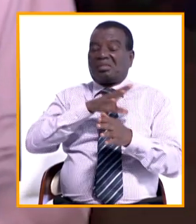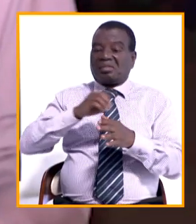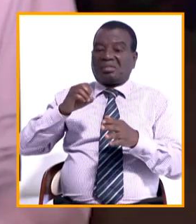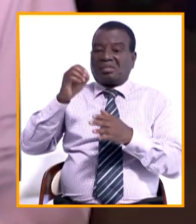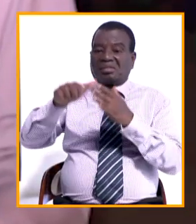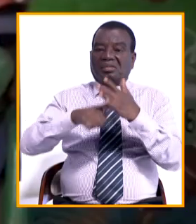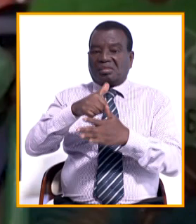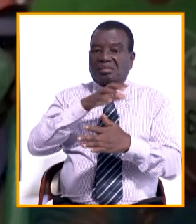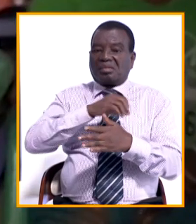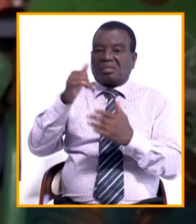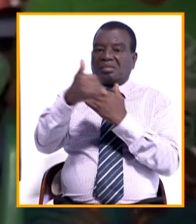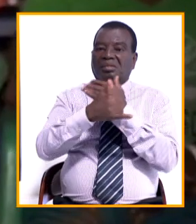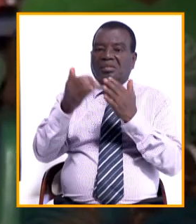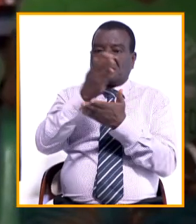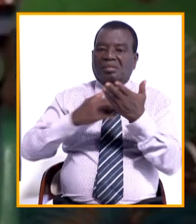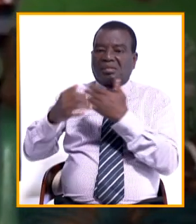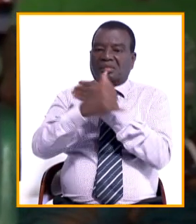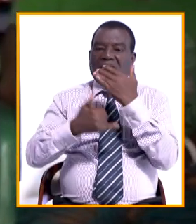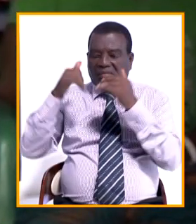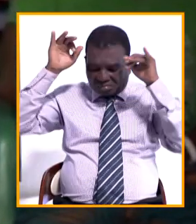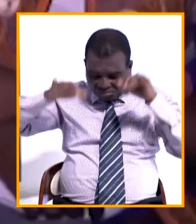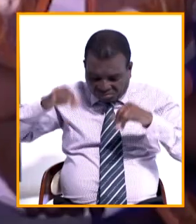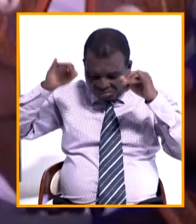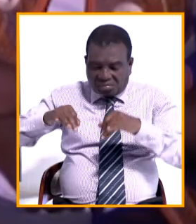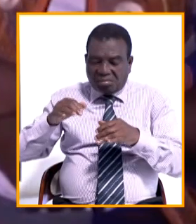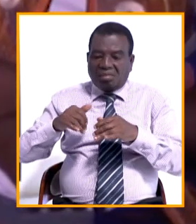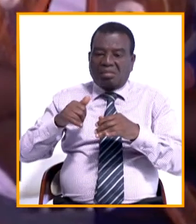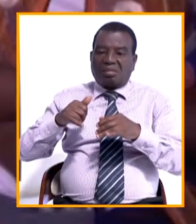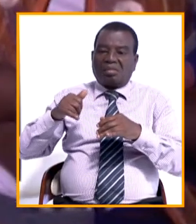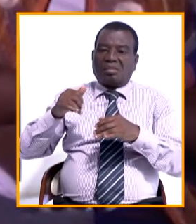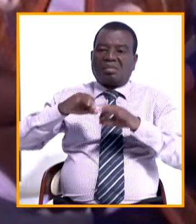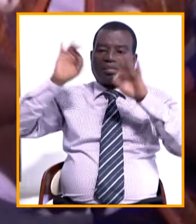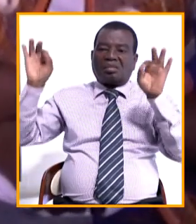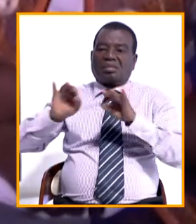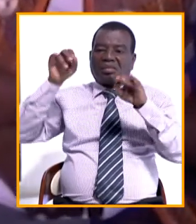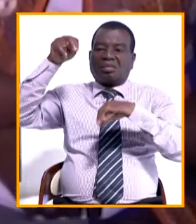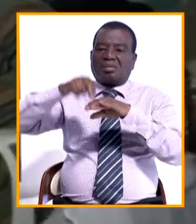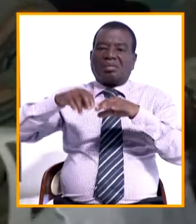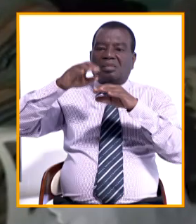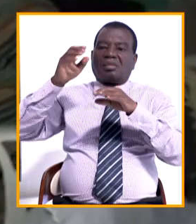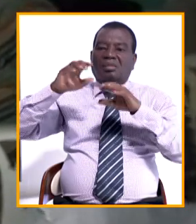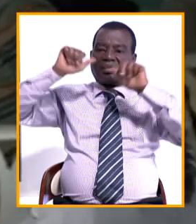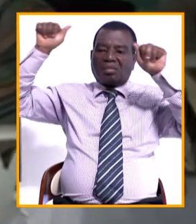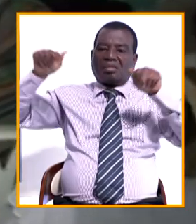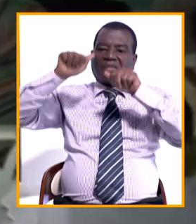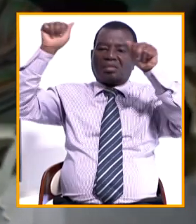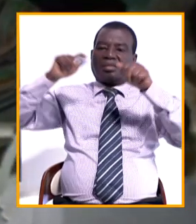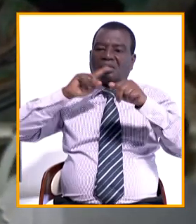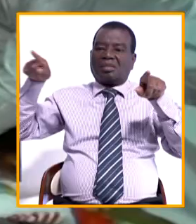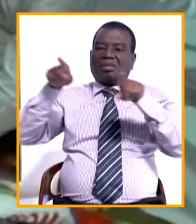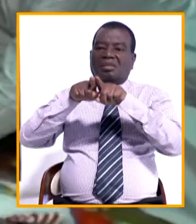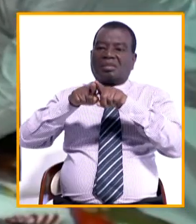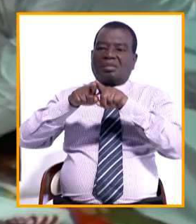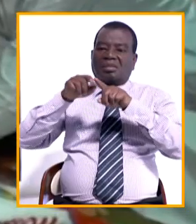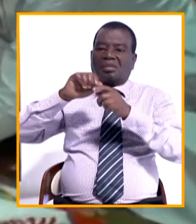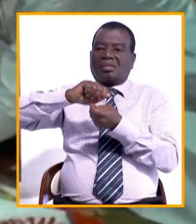l'événement. Dans certains pays musulmans, notamment en Arabie Saoudite, la célébration de l'anniversaire de Mahomet est considérée comme